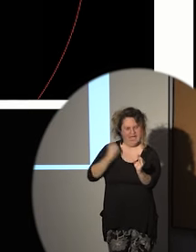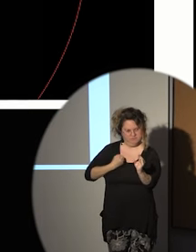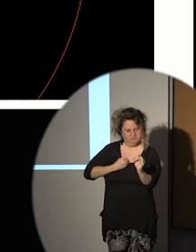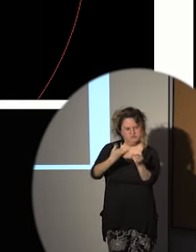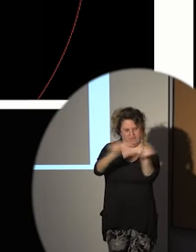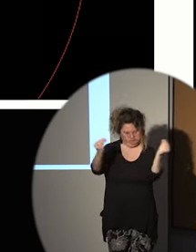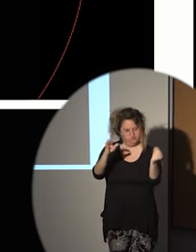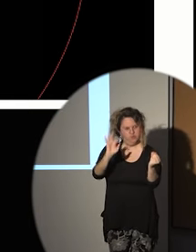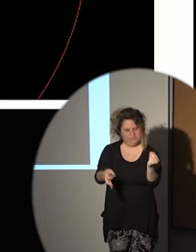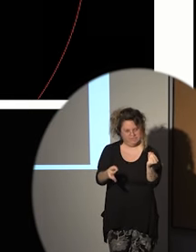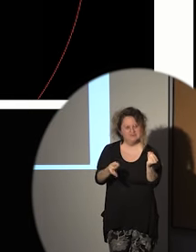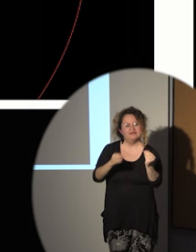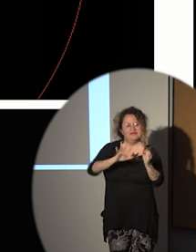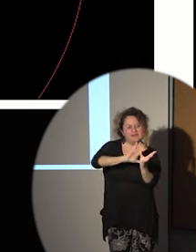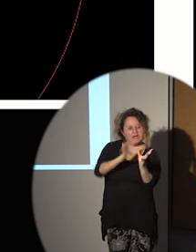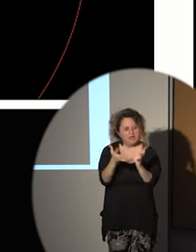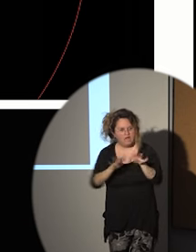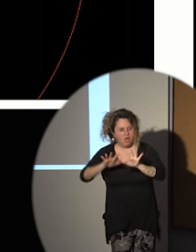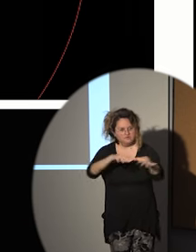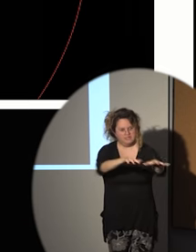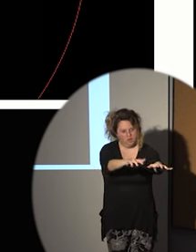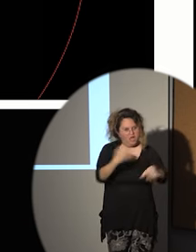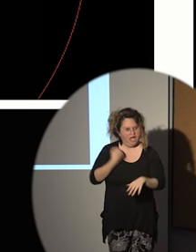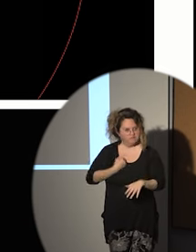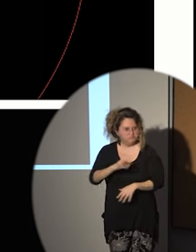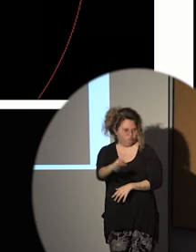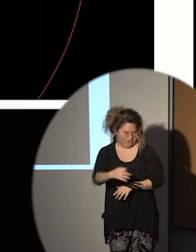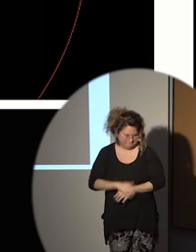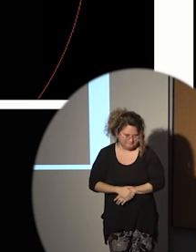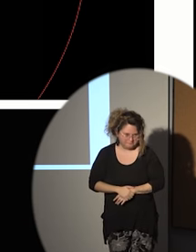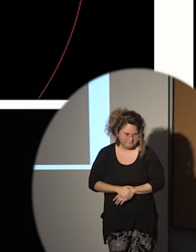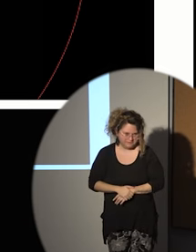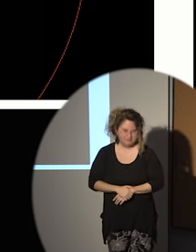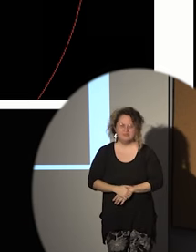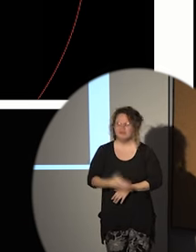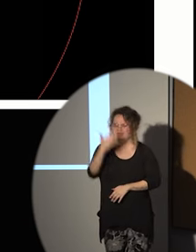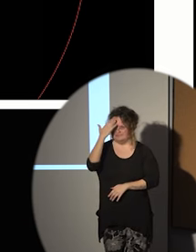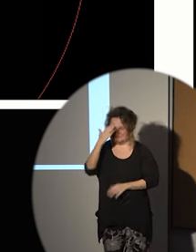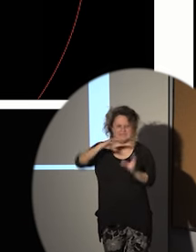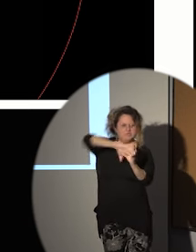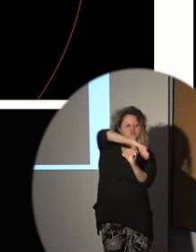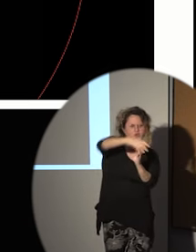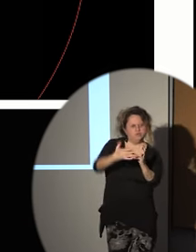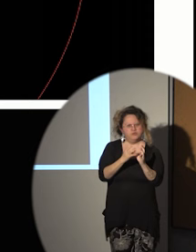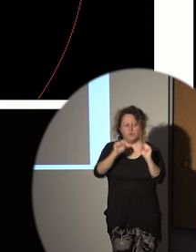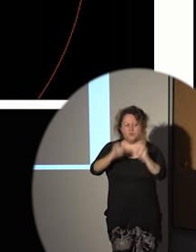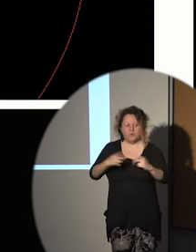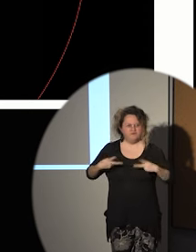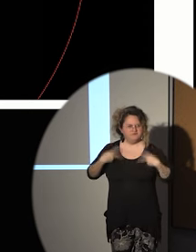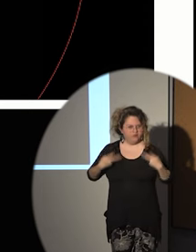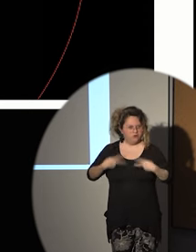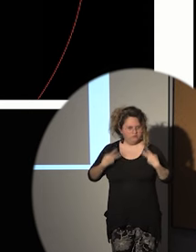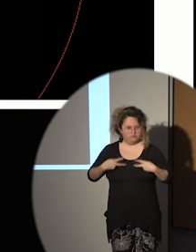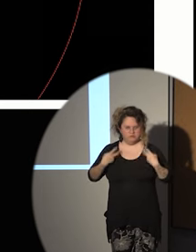Alors, vous avez peut-être entendu parler de ce qu'on appelle la notion de zone habitable. La notion de zone habitable, c'est une notion